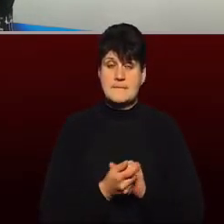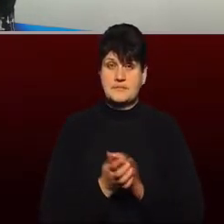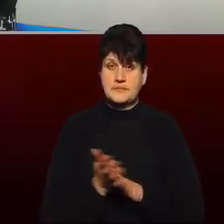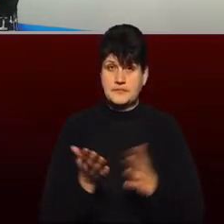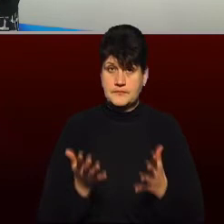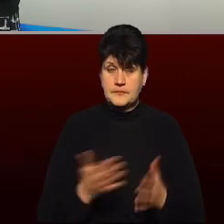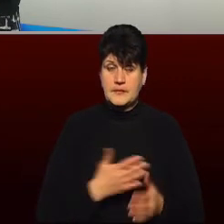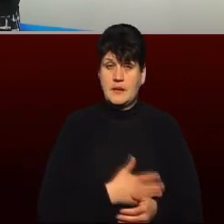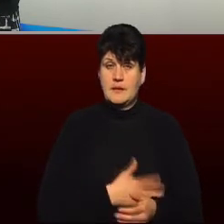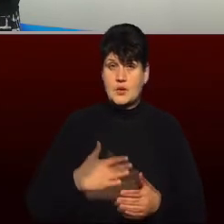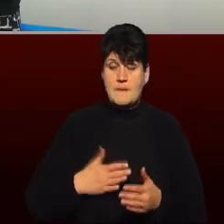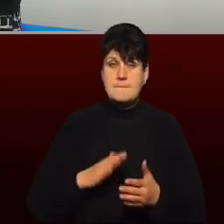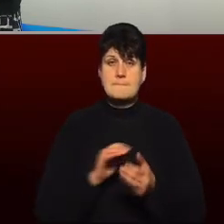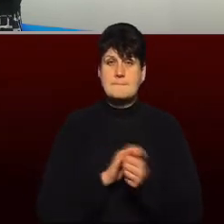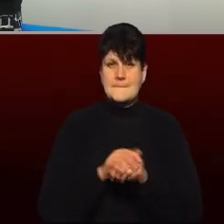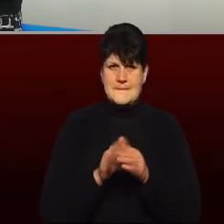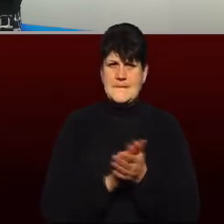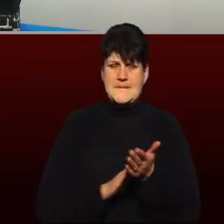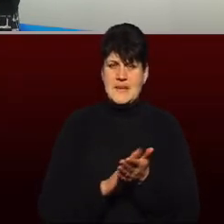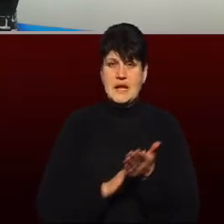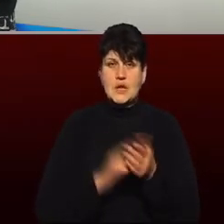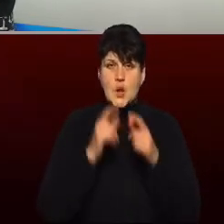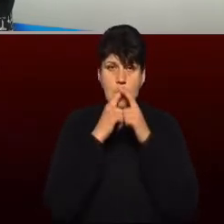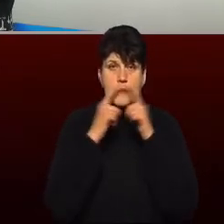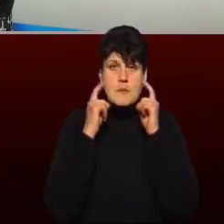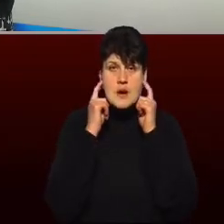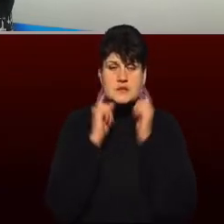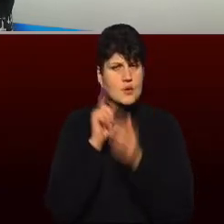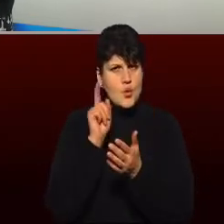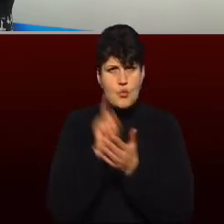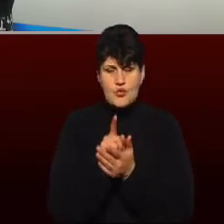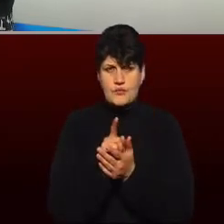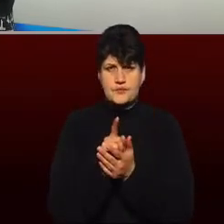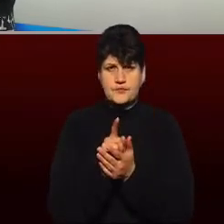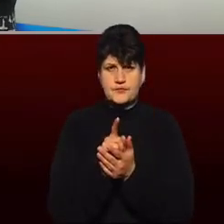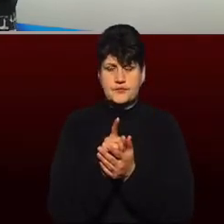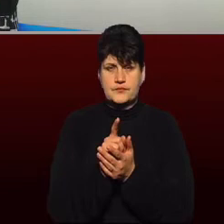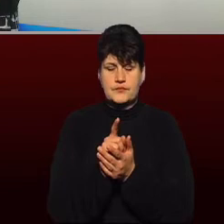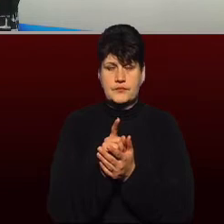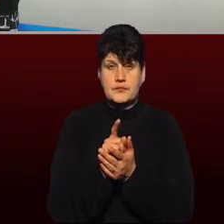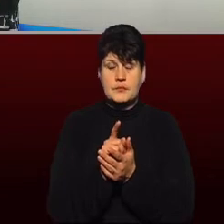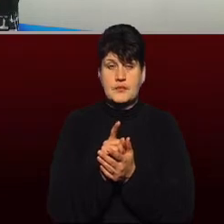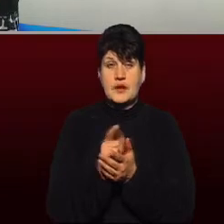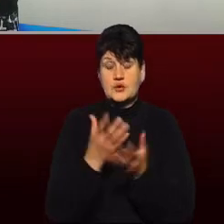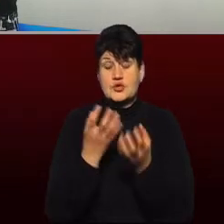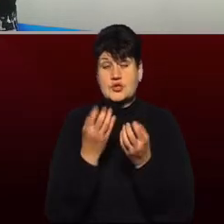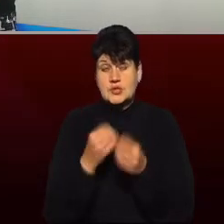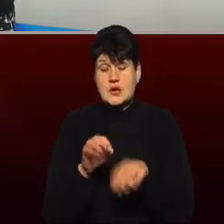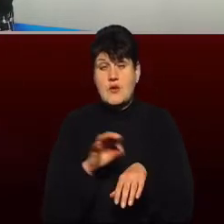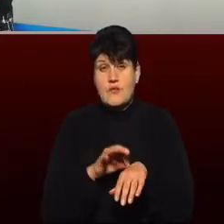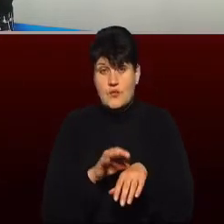милом. От, маска обов'язково, навіть бажано не маска, якщо вона ще хвора, то значить бажано не маска,